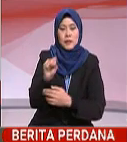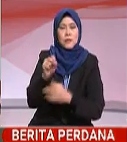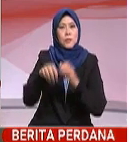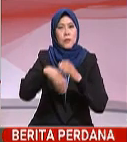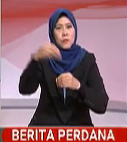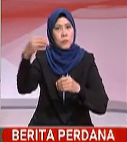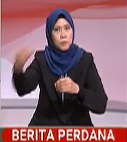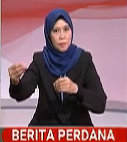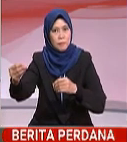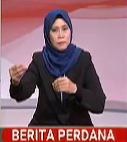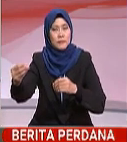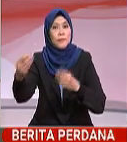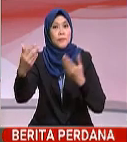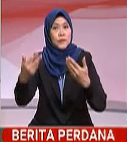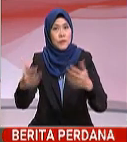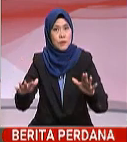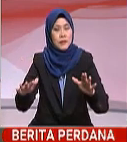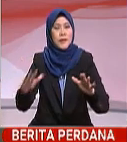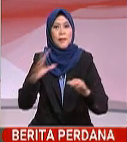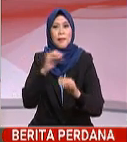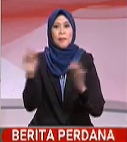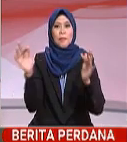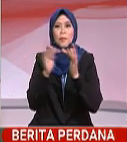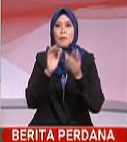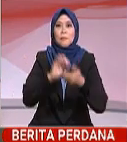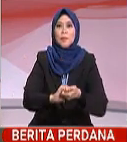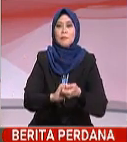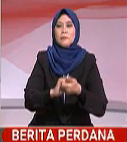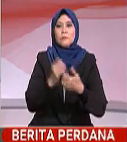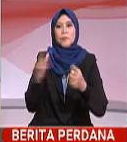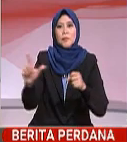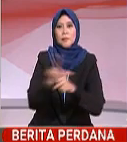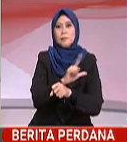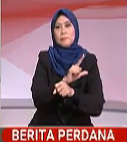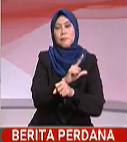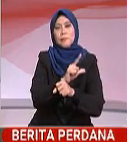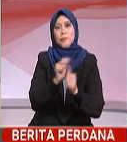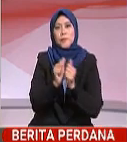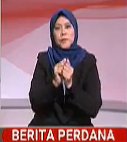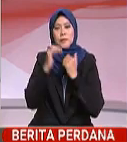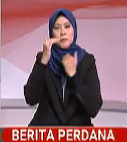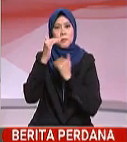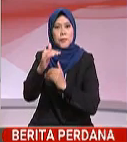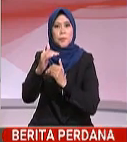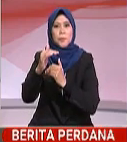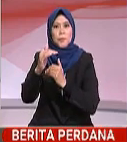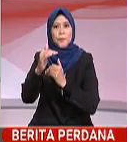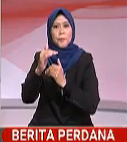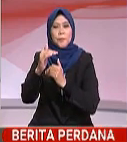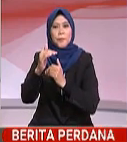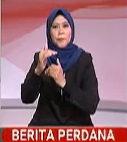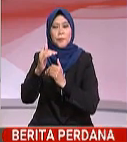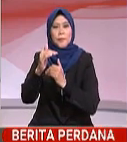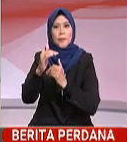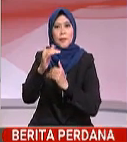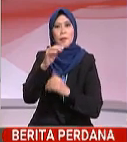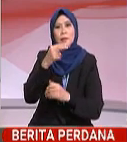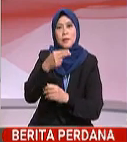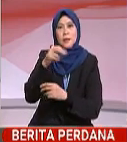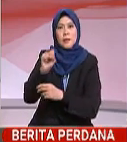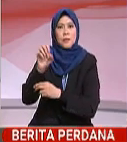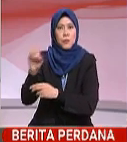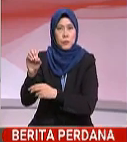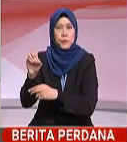di-discharge manakala kontak rapat telah melengkapkan tempoh House Surveillance Order ataupun